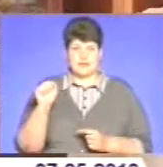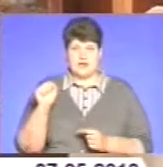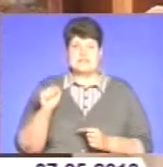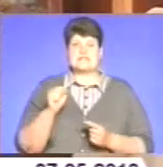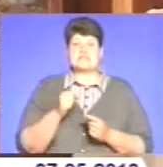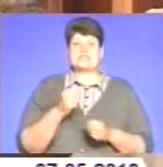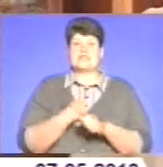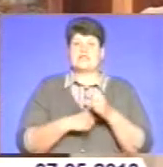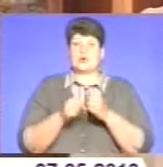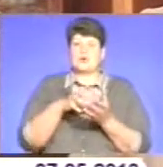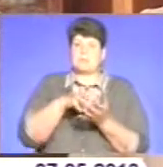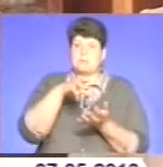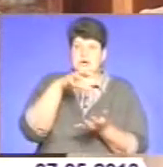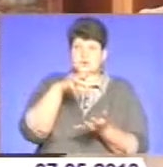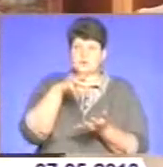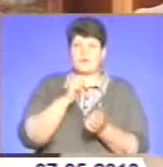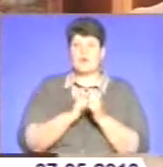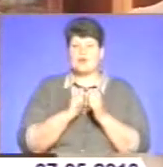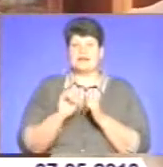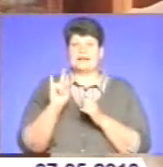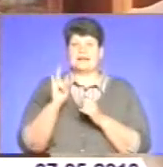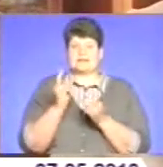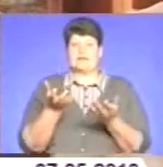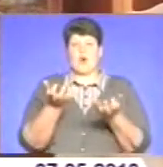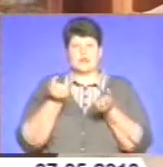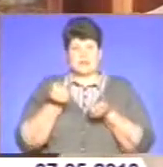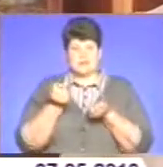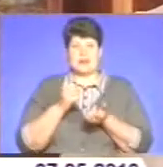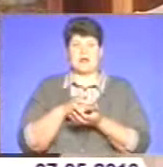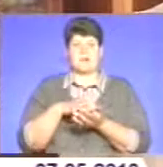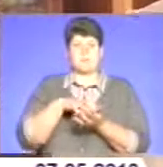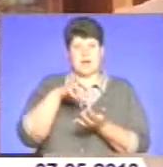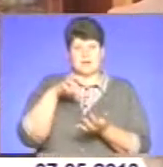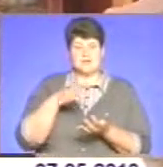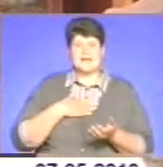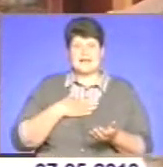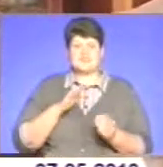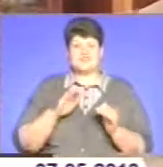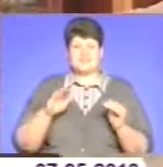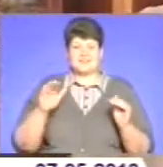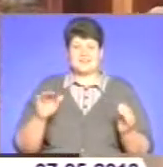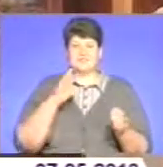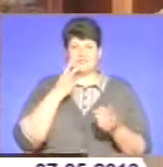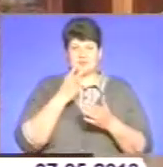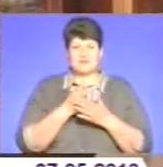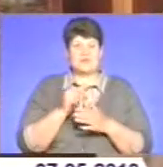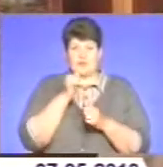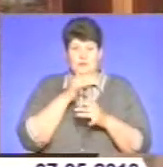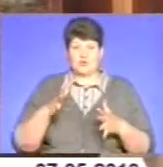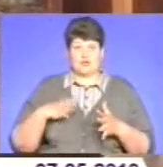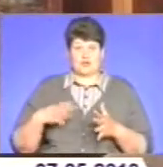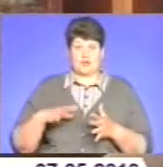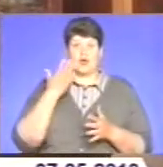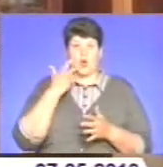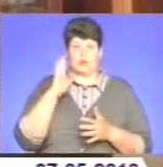великодніми пасочками. Кожна дитина отримала паску. Ну, наші діти, як бачите, вони не можуть чекати, поки паска